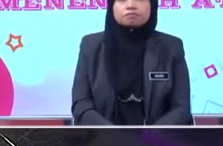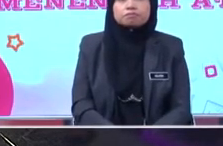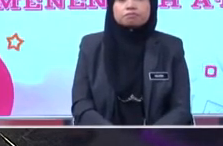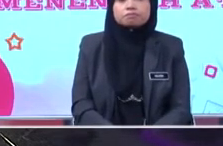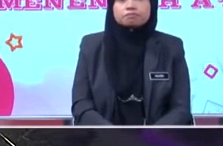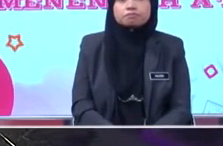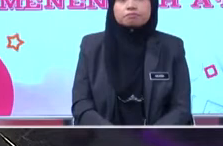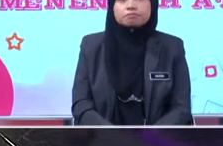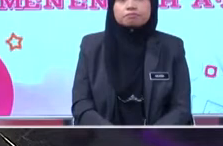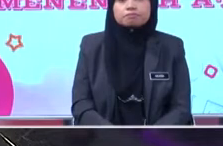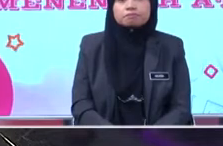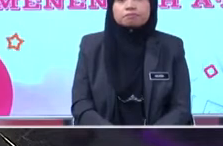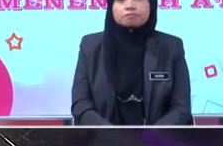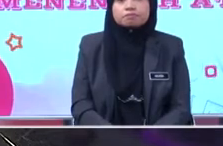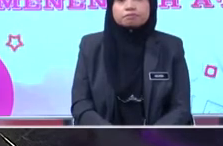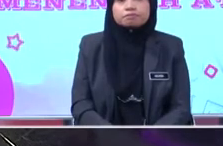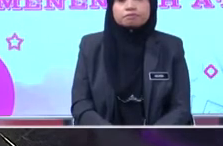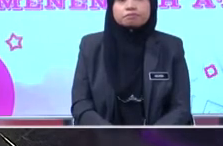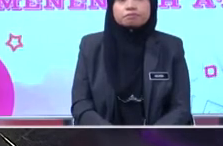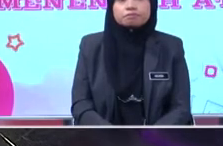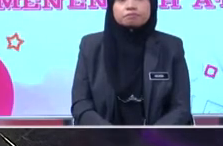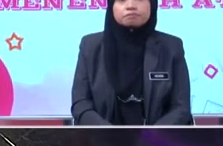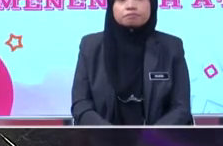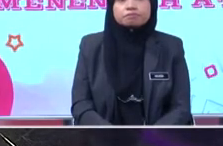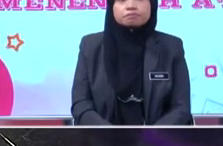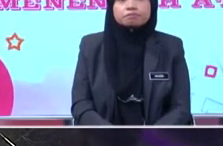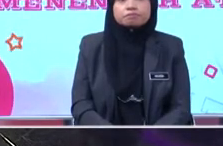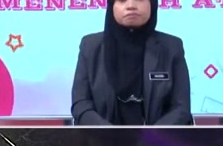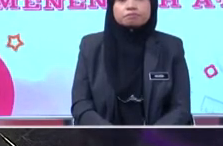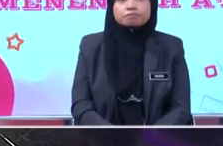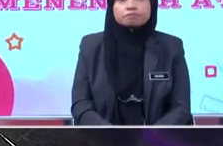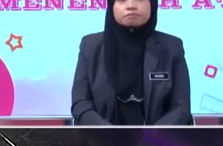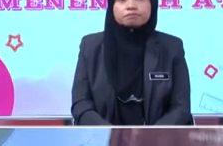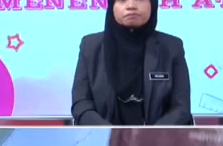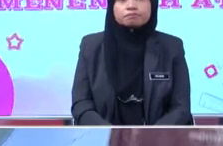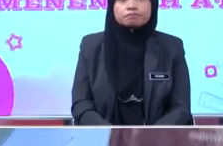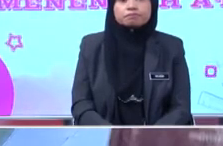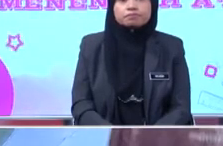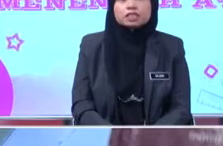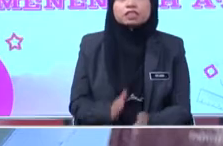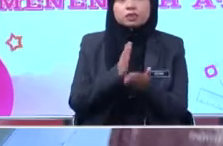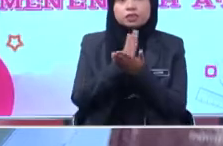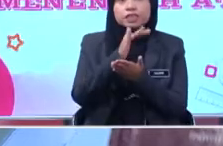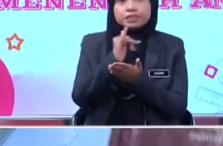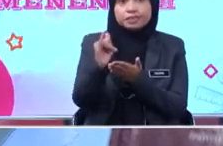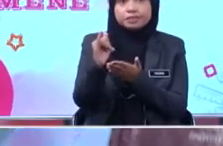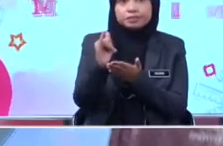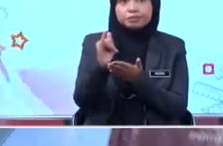pertama ada zainisa Oke ini dipasang pada Oke ia hurufnya seterusnya